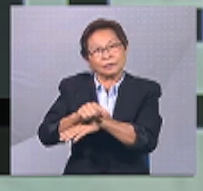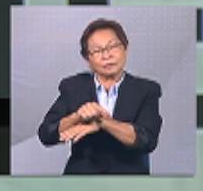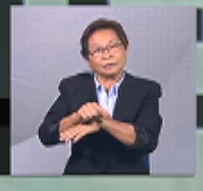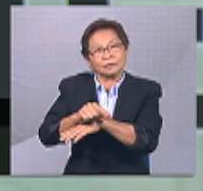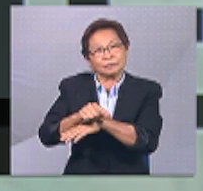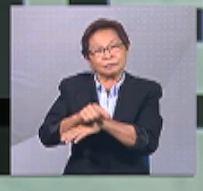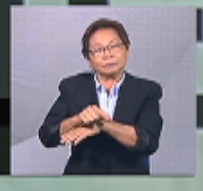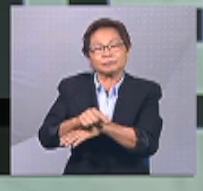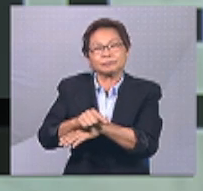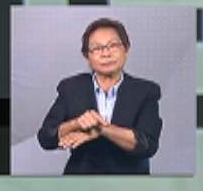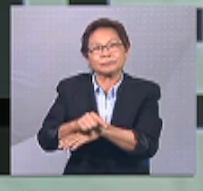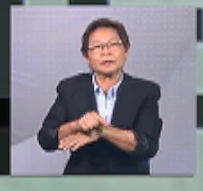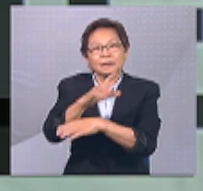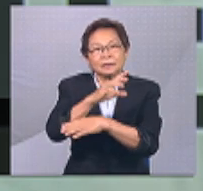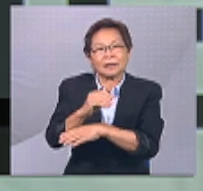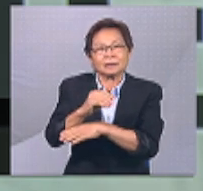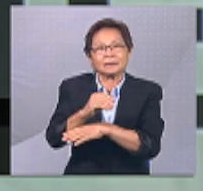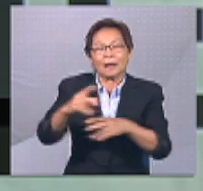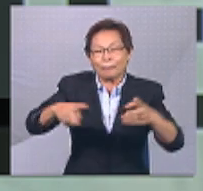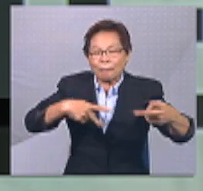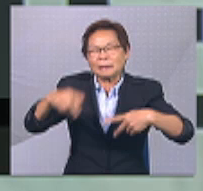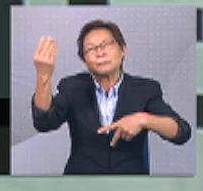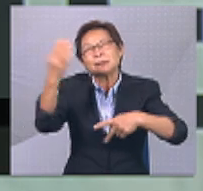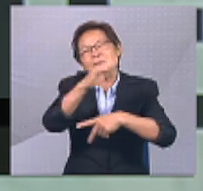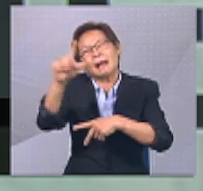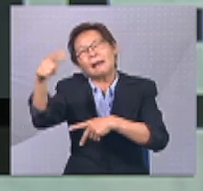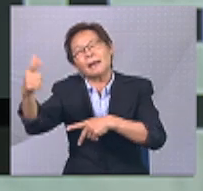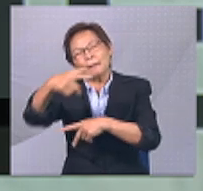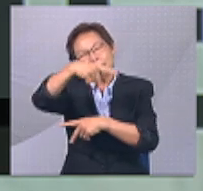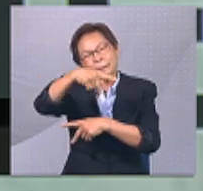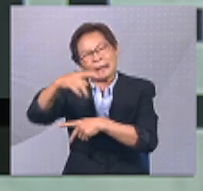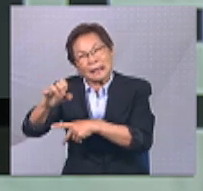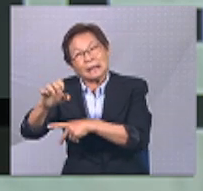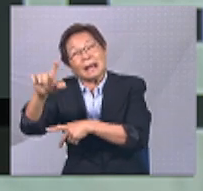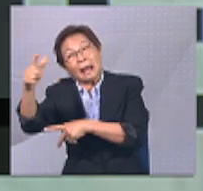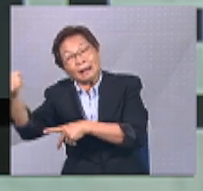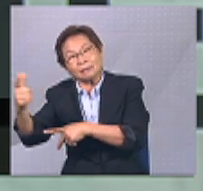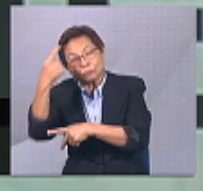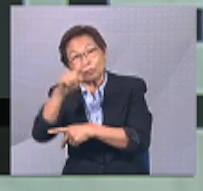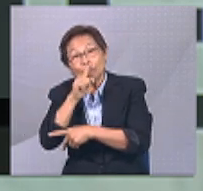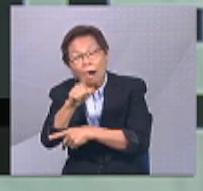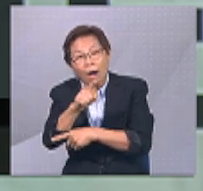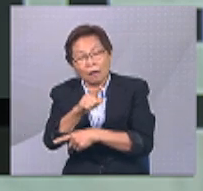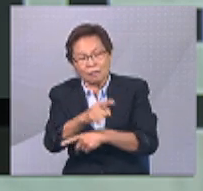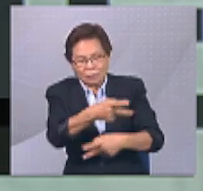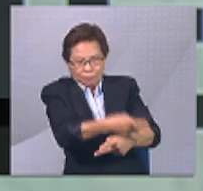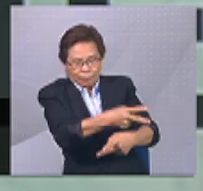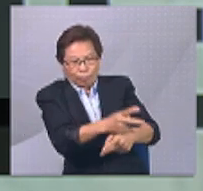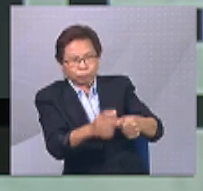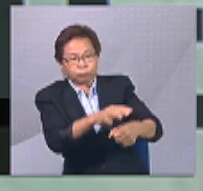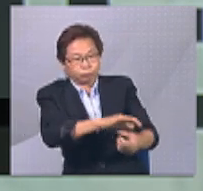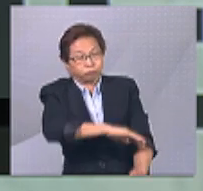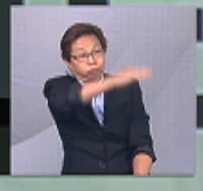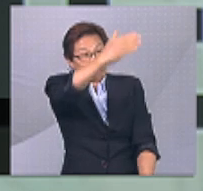19 hari. Dan gaun plastik biasa dan lain-lain jenis PPE. Bagi memastikan stok PPE adalah